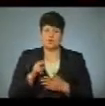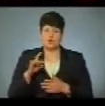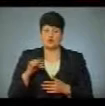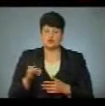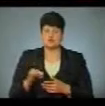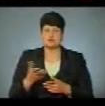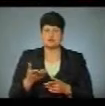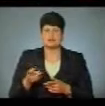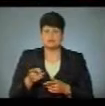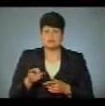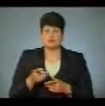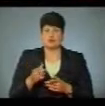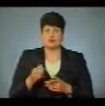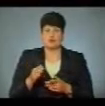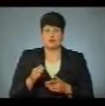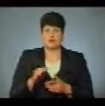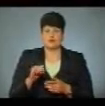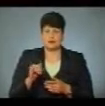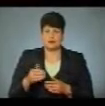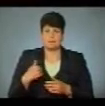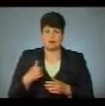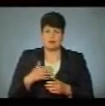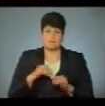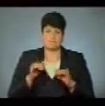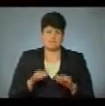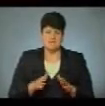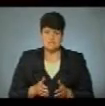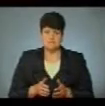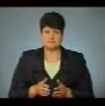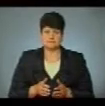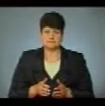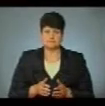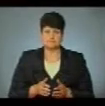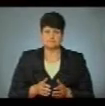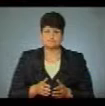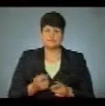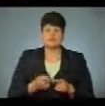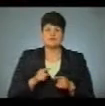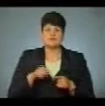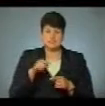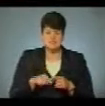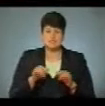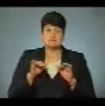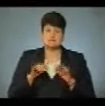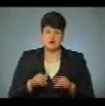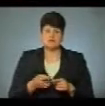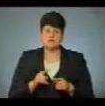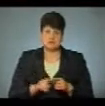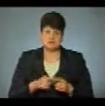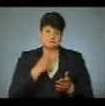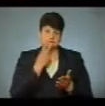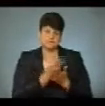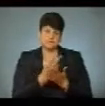тернопільської філії «Суспільного» Зоряна Биндас. Моя місія в в цій всій справі – це